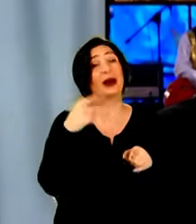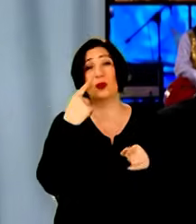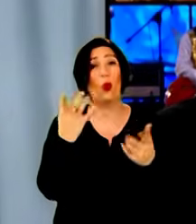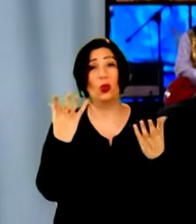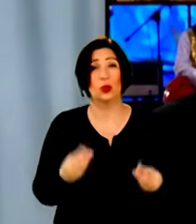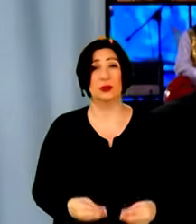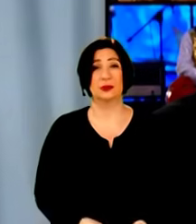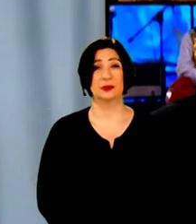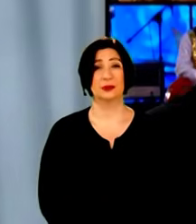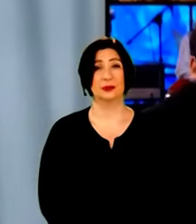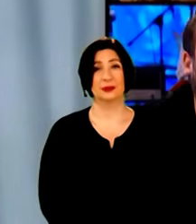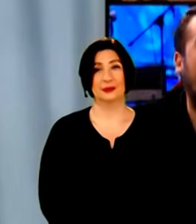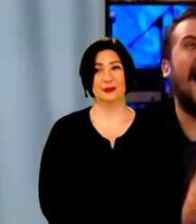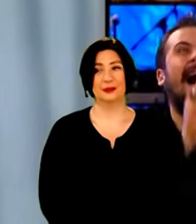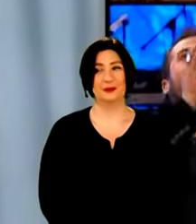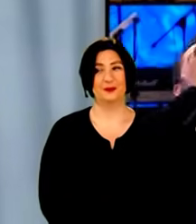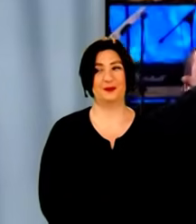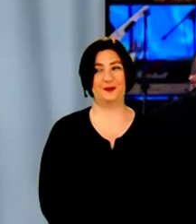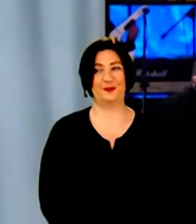şimdi?